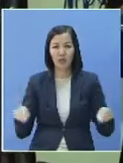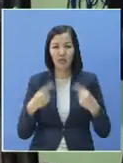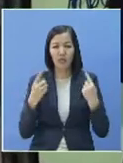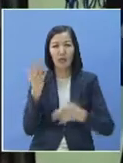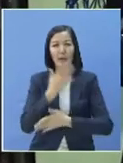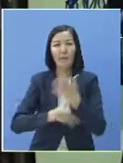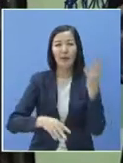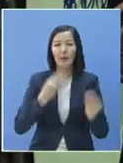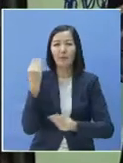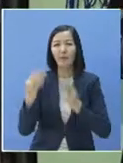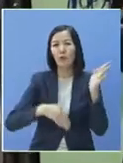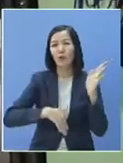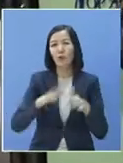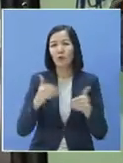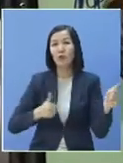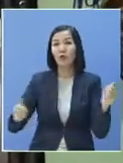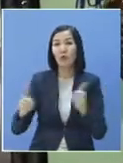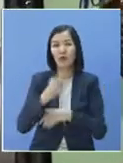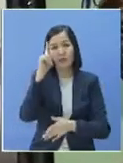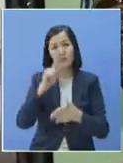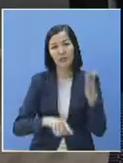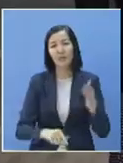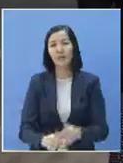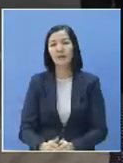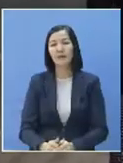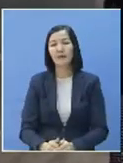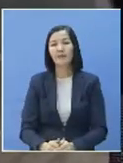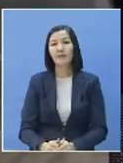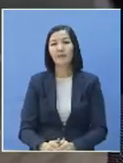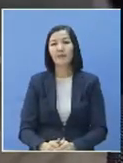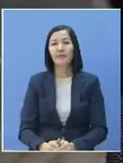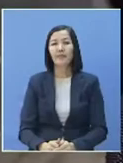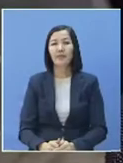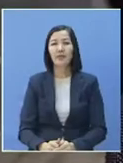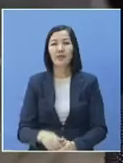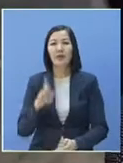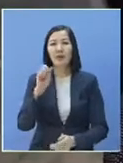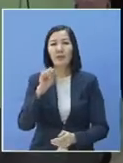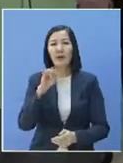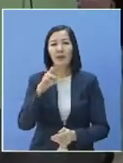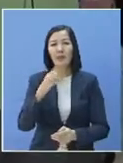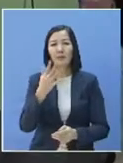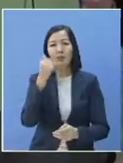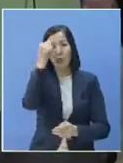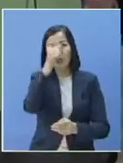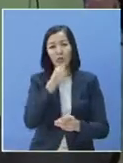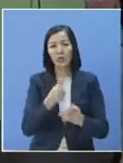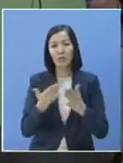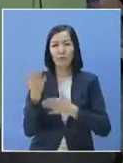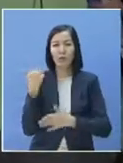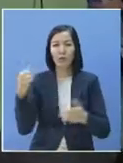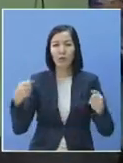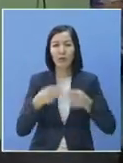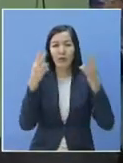паралимпиада ойындарында да үздік нәтиже көрсетеріне сенімдімін. Байтақ Азат 5 жыл бұрын жол апатынан мойнынан жарақат алған, оң